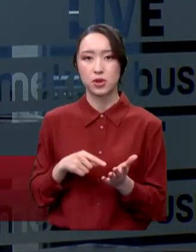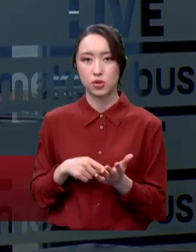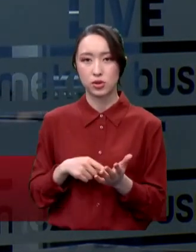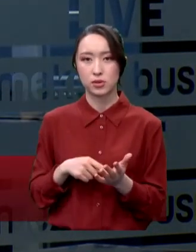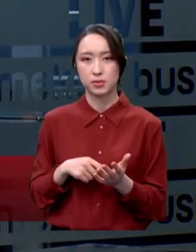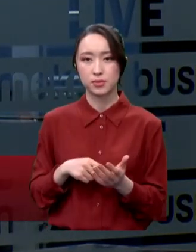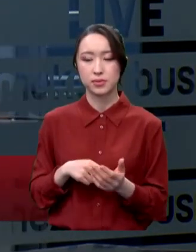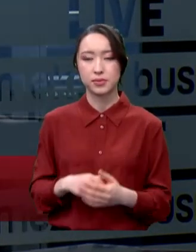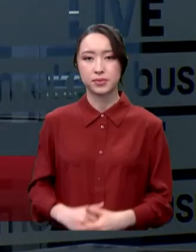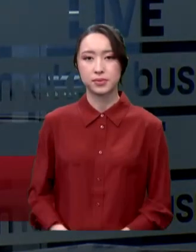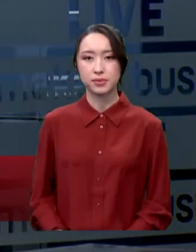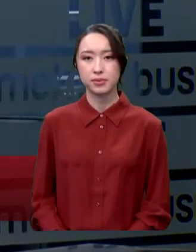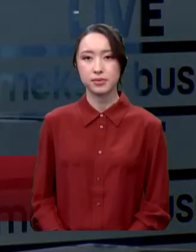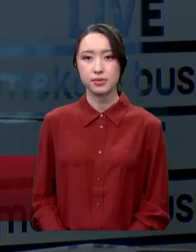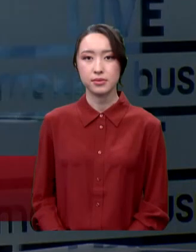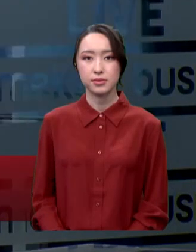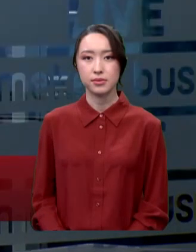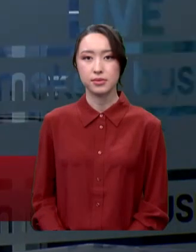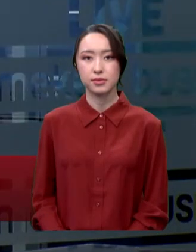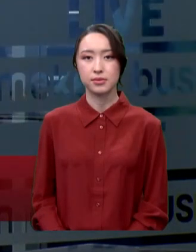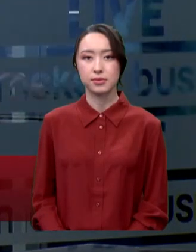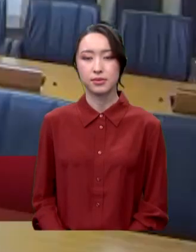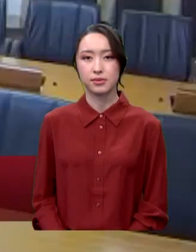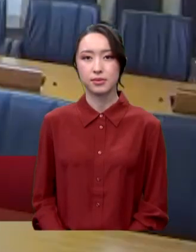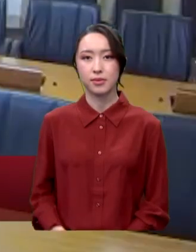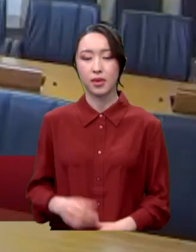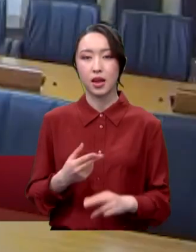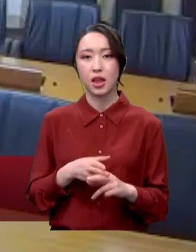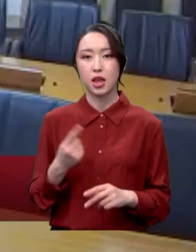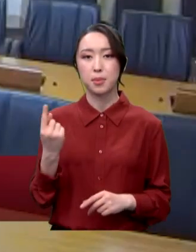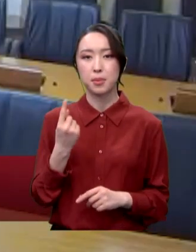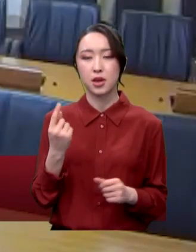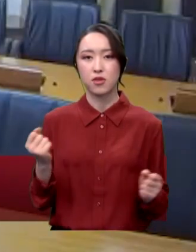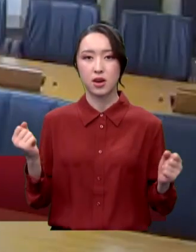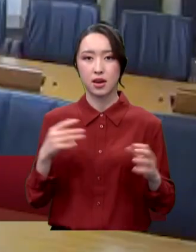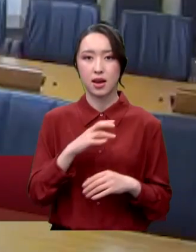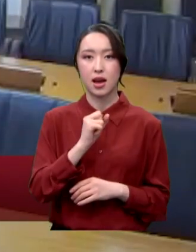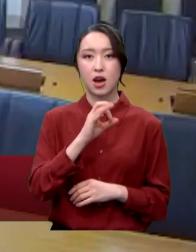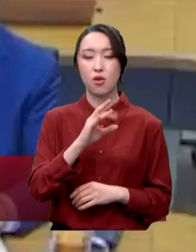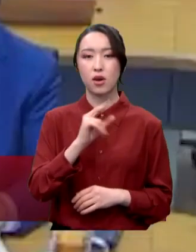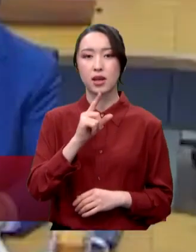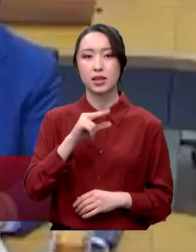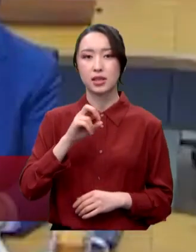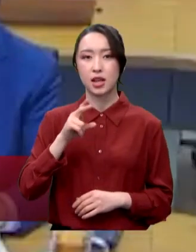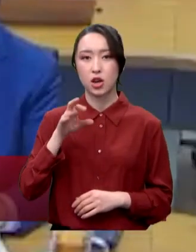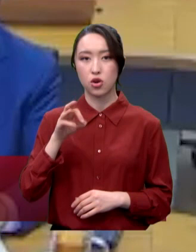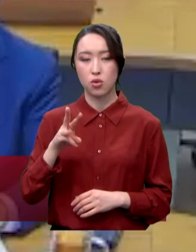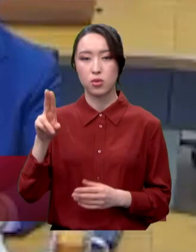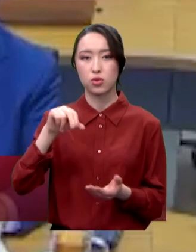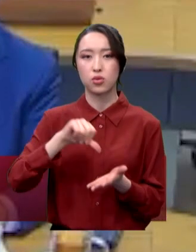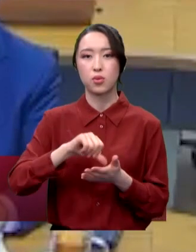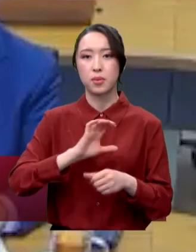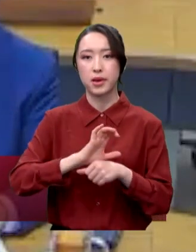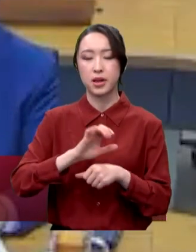Саяна Санакова расскажет подробнее. Это первая конференция АО «Казахтелеком» с отечественными поставщиками. В